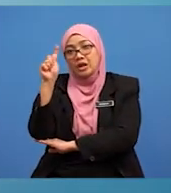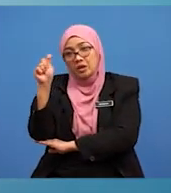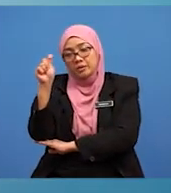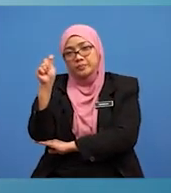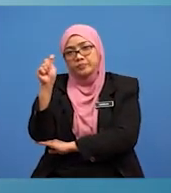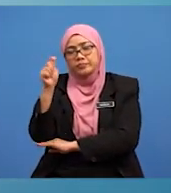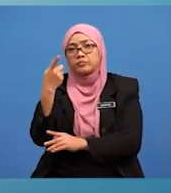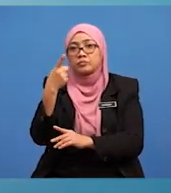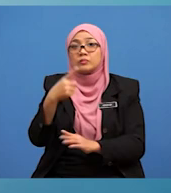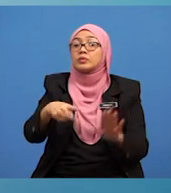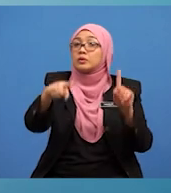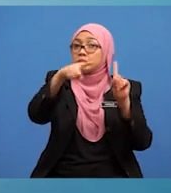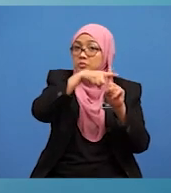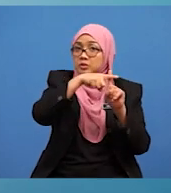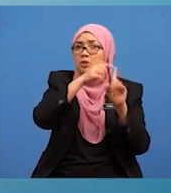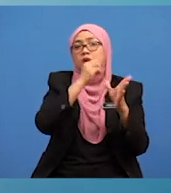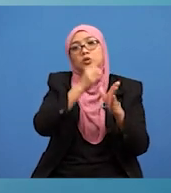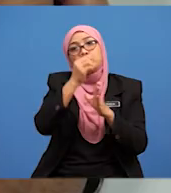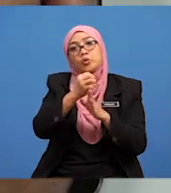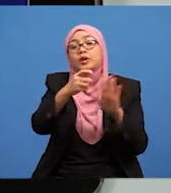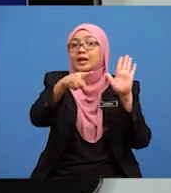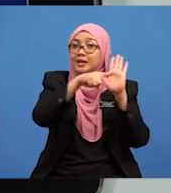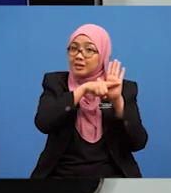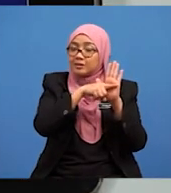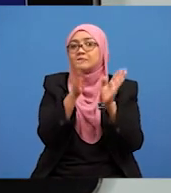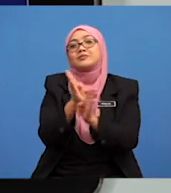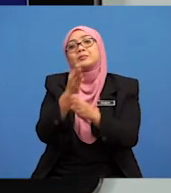ion positif atau negatif yang terbentuk?